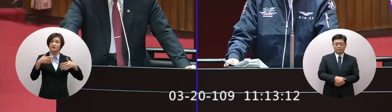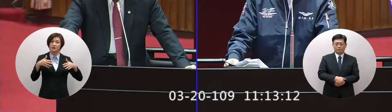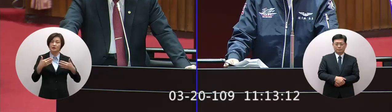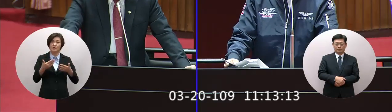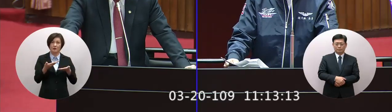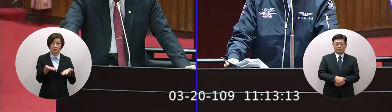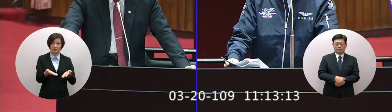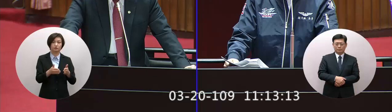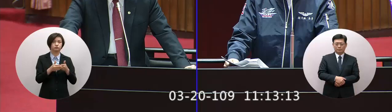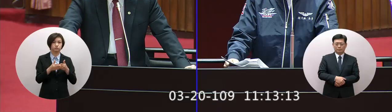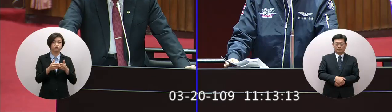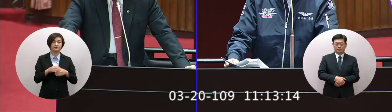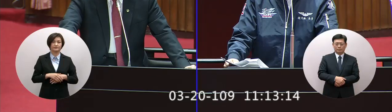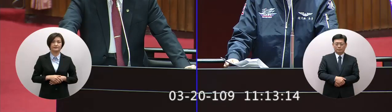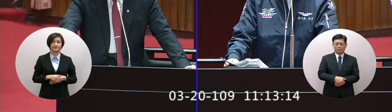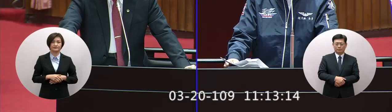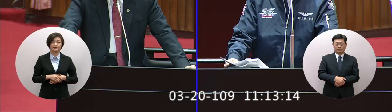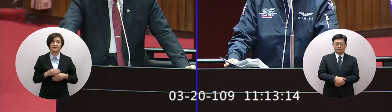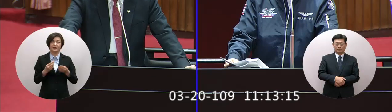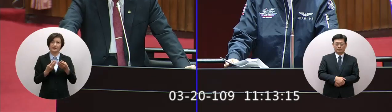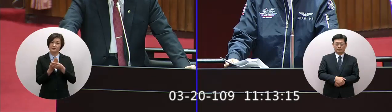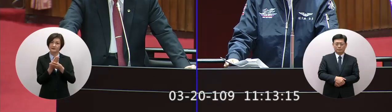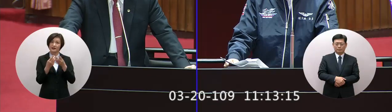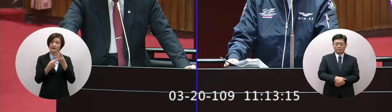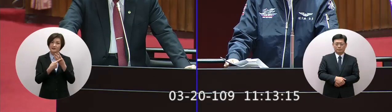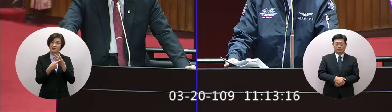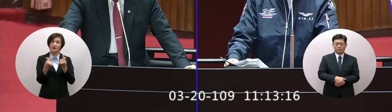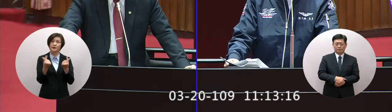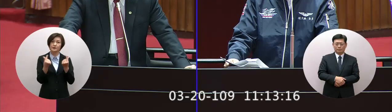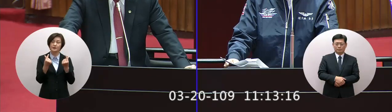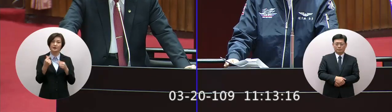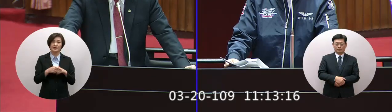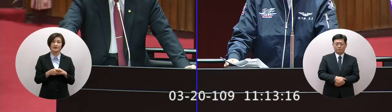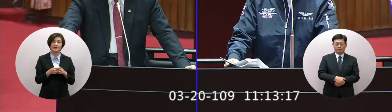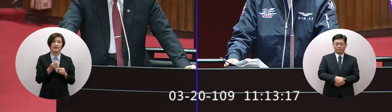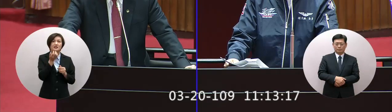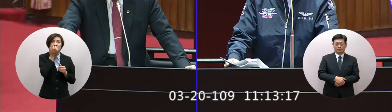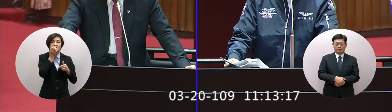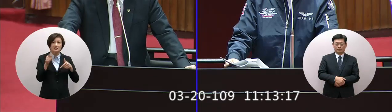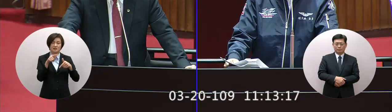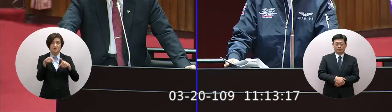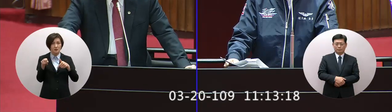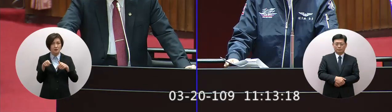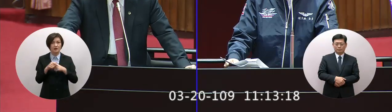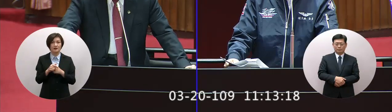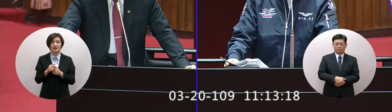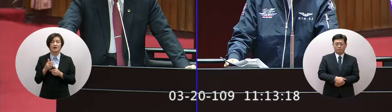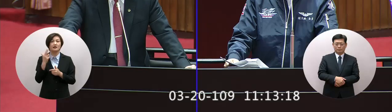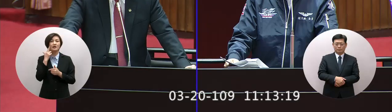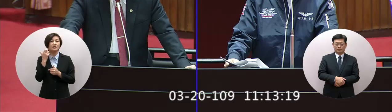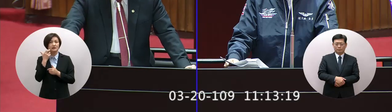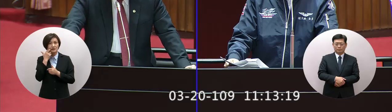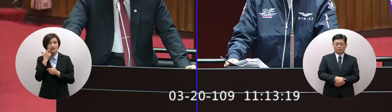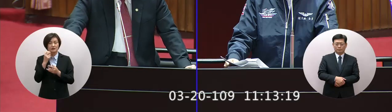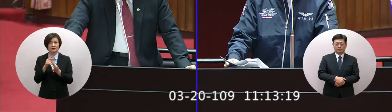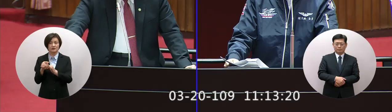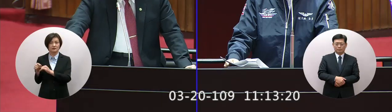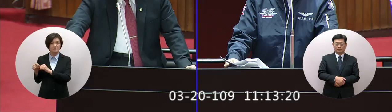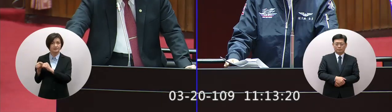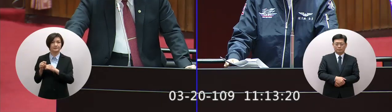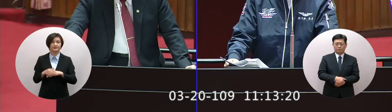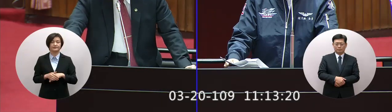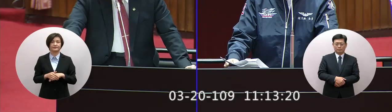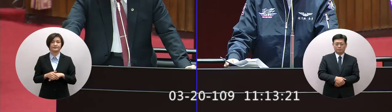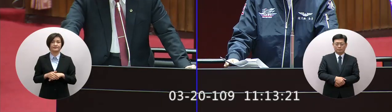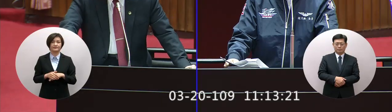这个部分大概呢，产业比如说造纸、石化、钢铁，那他们就自己把它用掉了。那另外